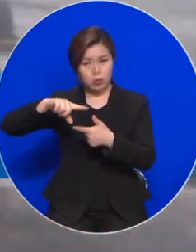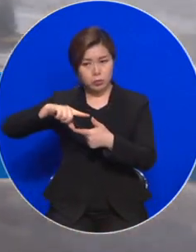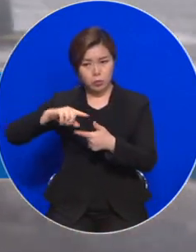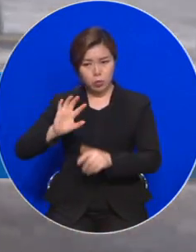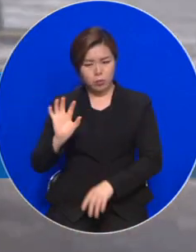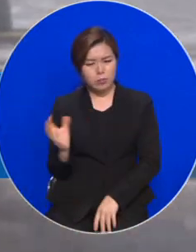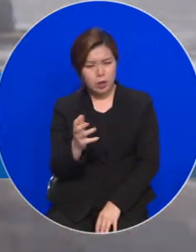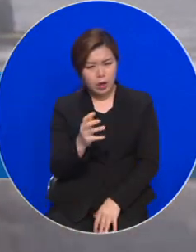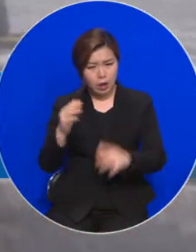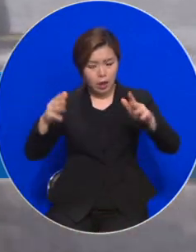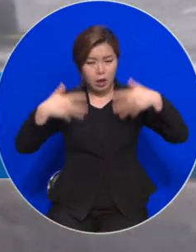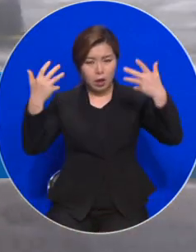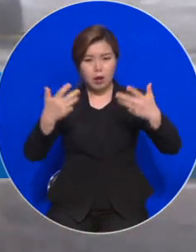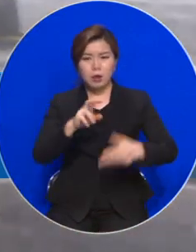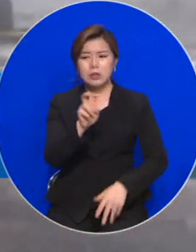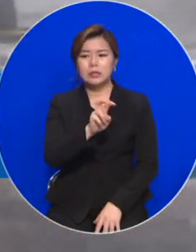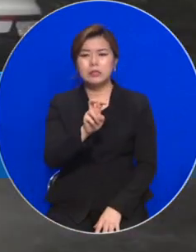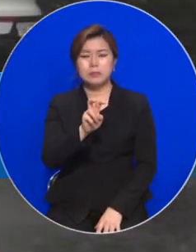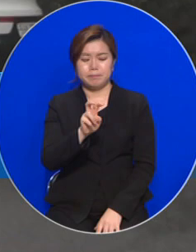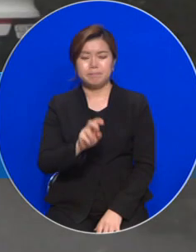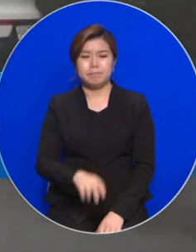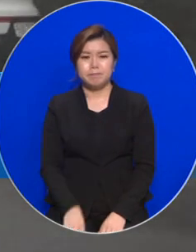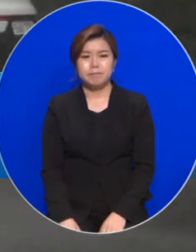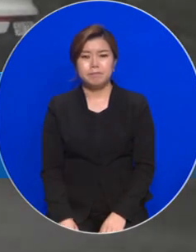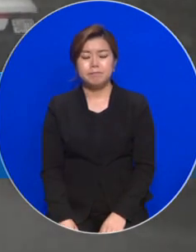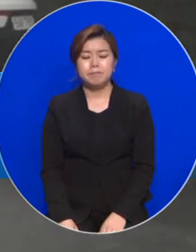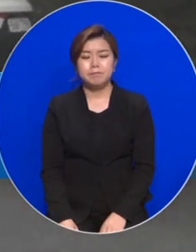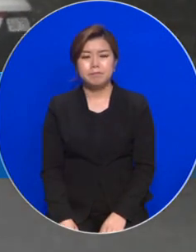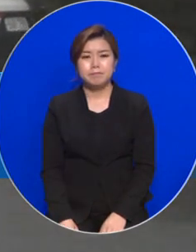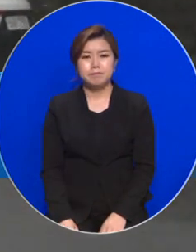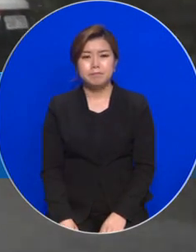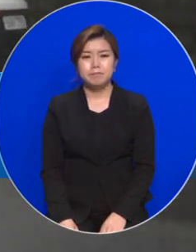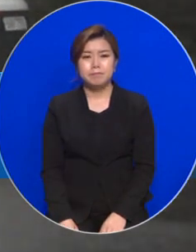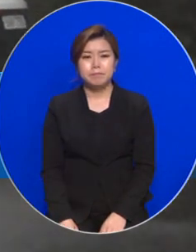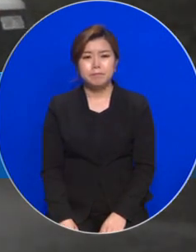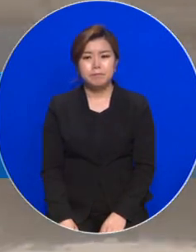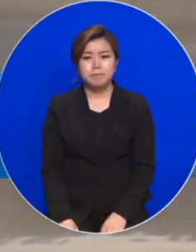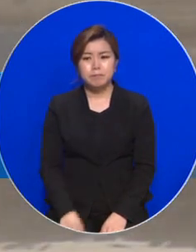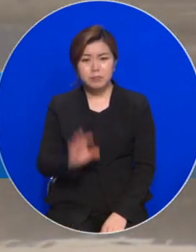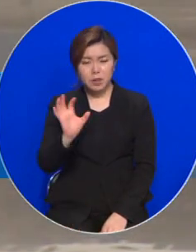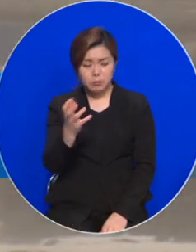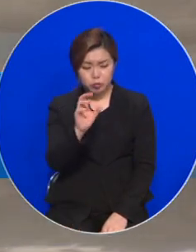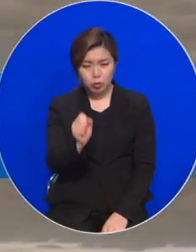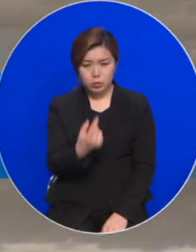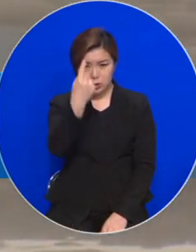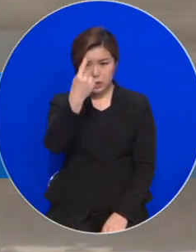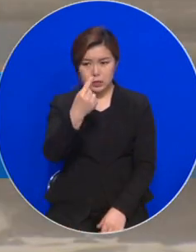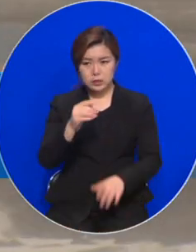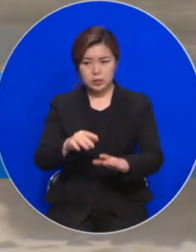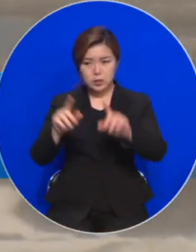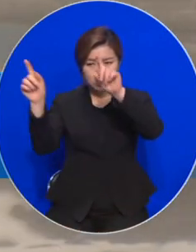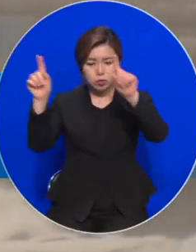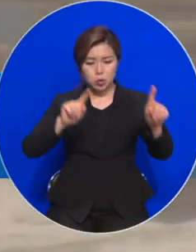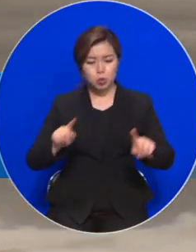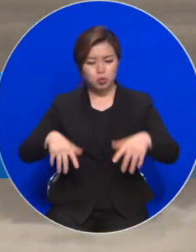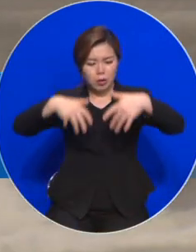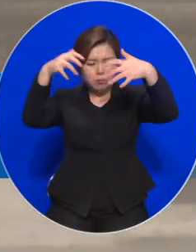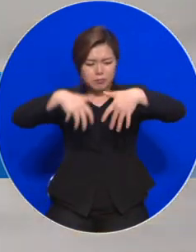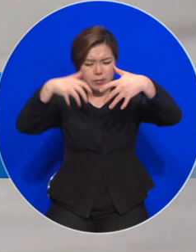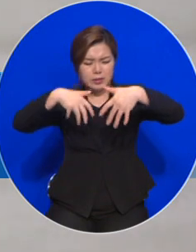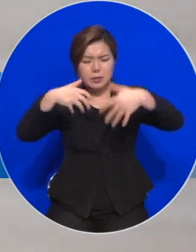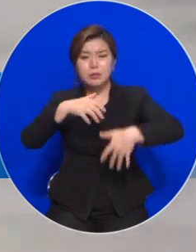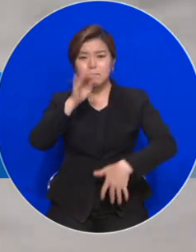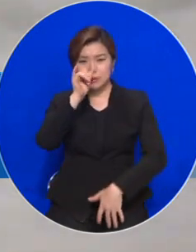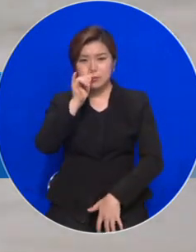초속 20에서 30m 이상의 매우 강한 바람이 불겠습니다. 태풍의 영향으로 모레까지 전국 대부분 지역에선 비가